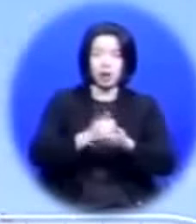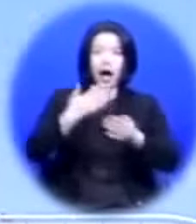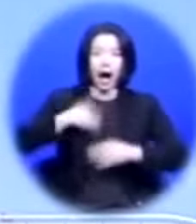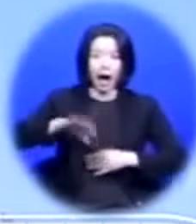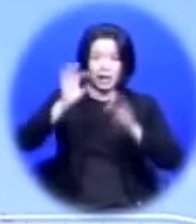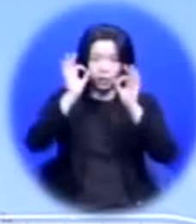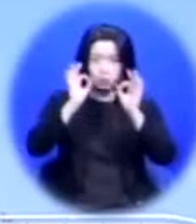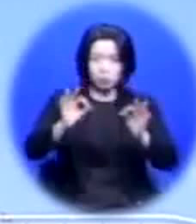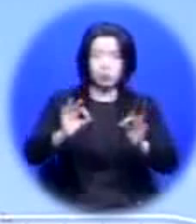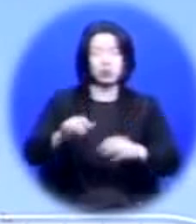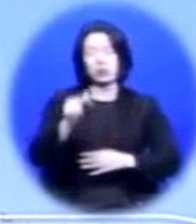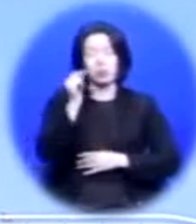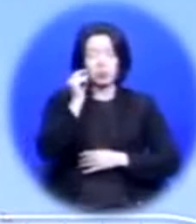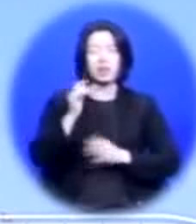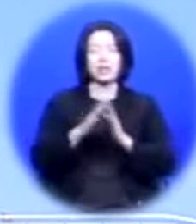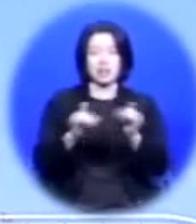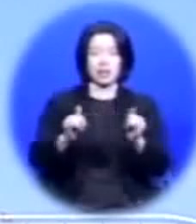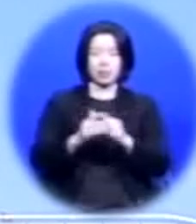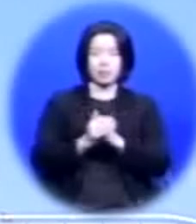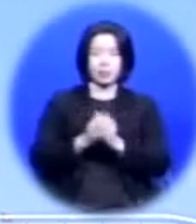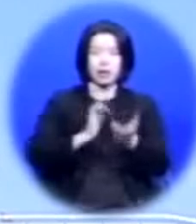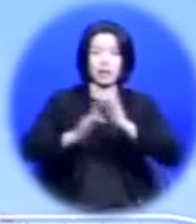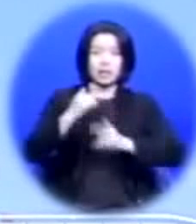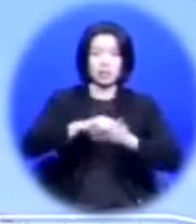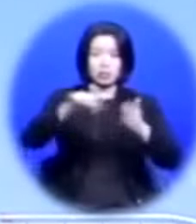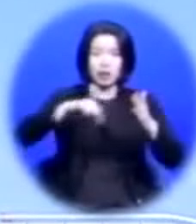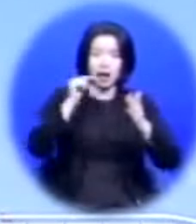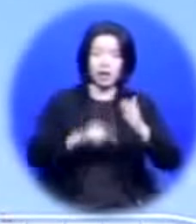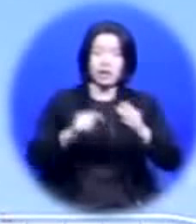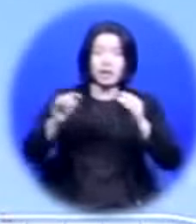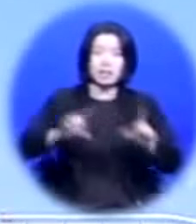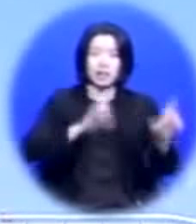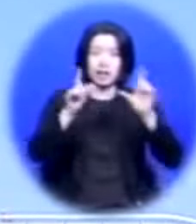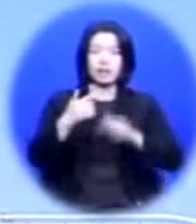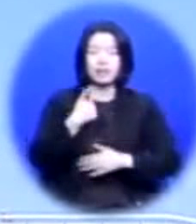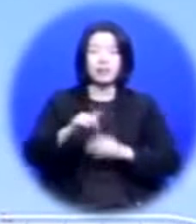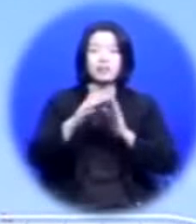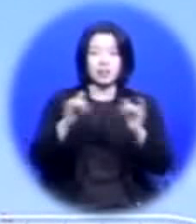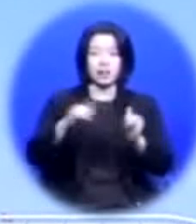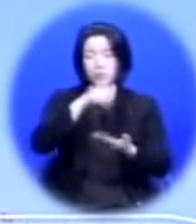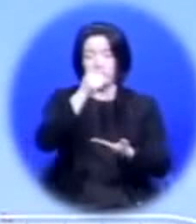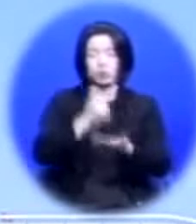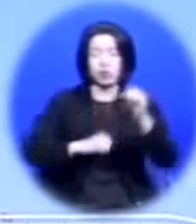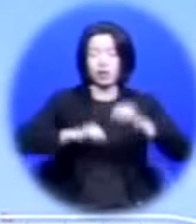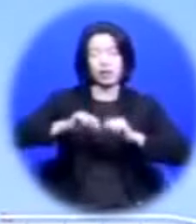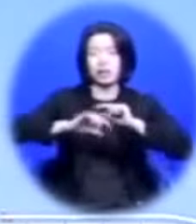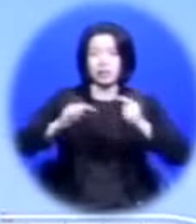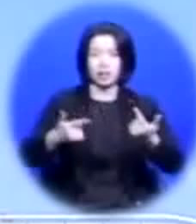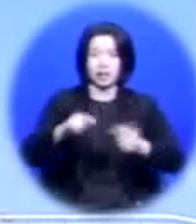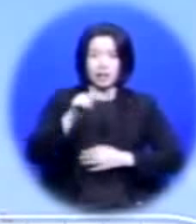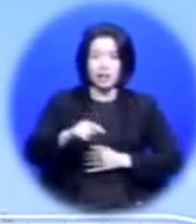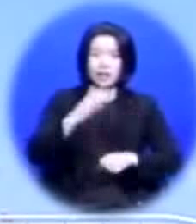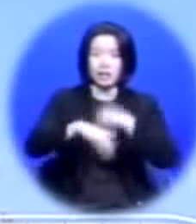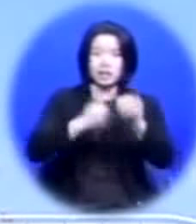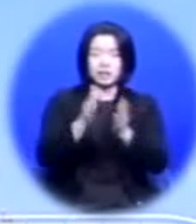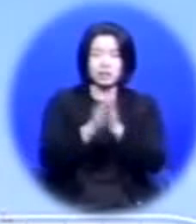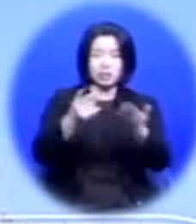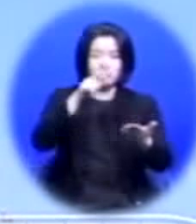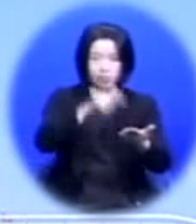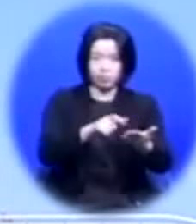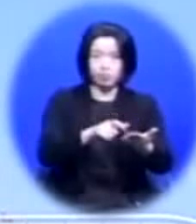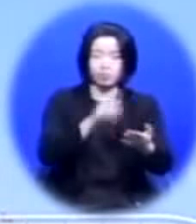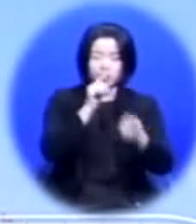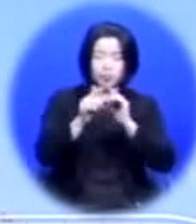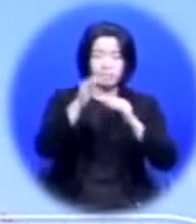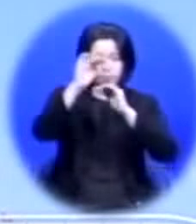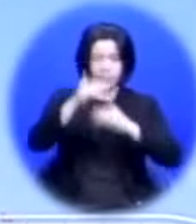못한 사람이 예수님 안에 살았던 사람은 죄를 짓지 않습니다 이게 성경이 말씀하고 있는